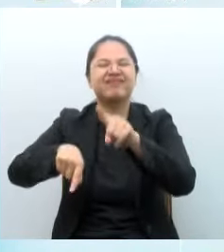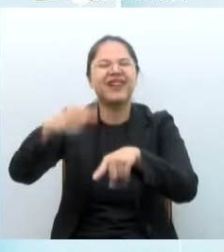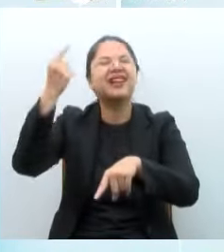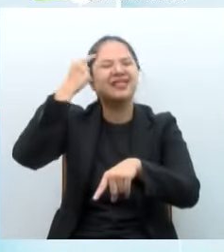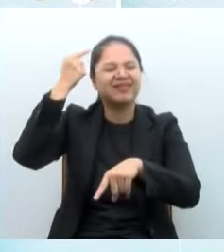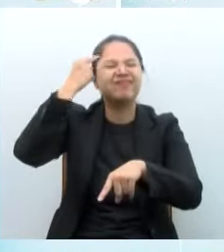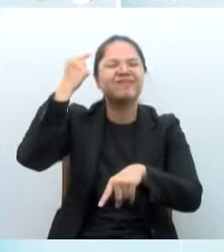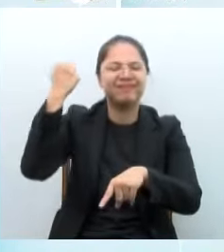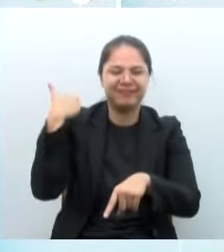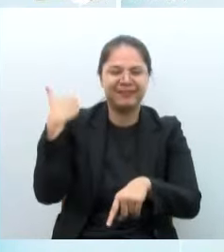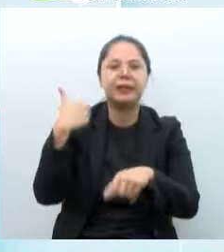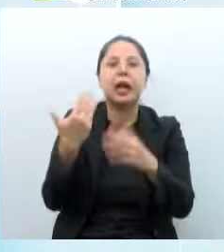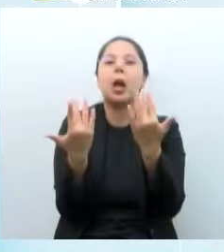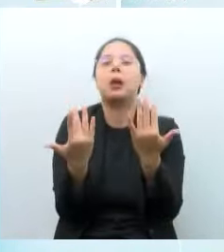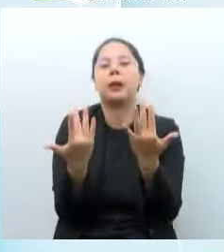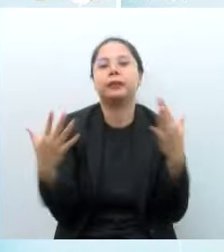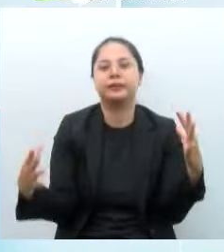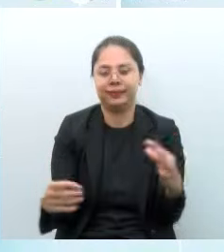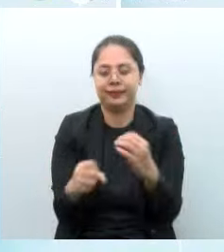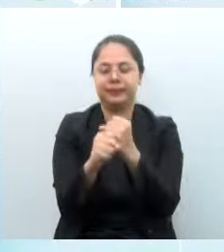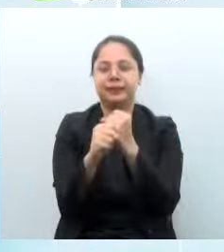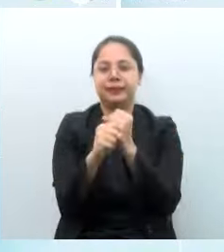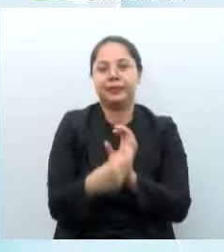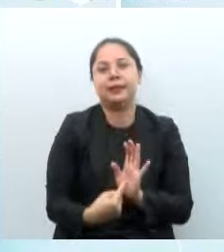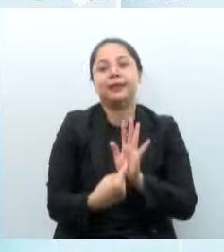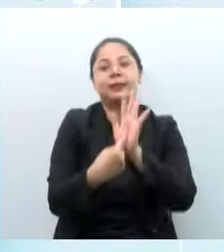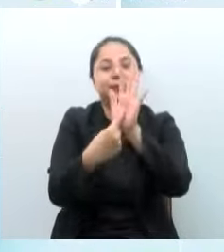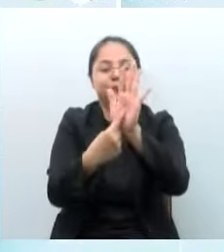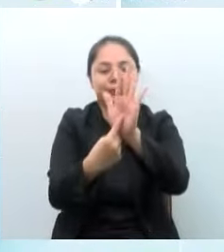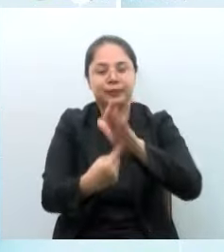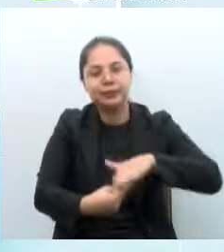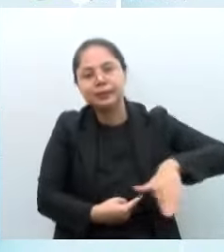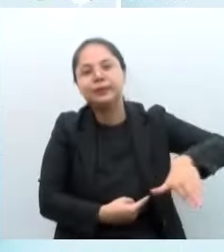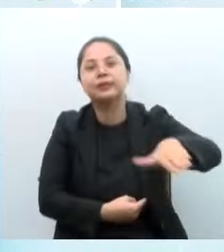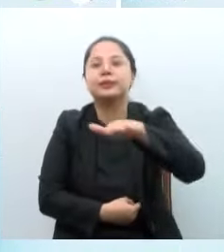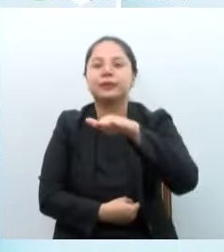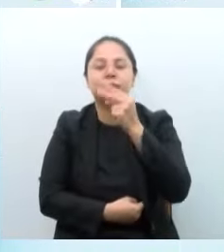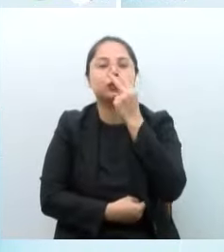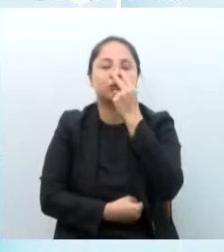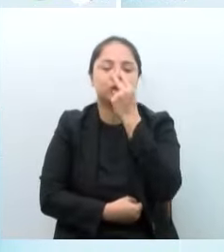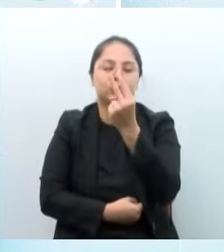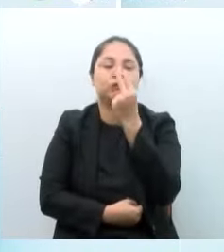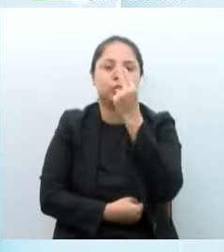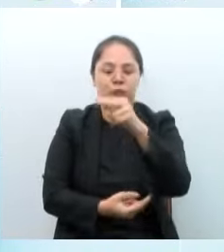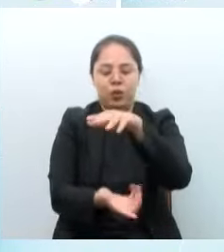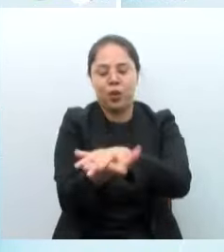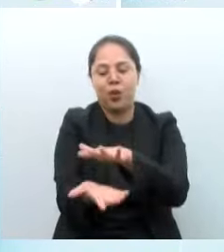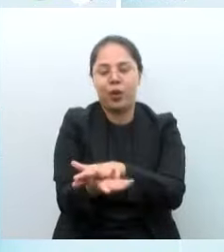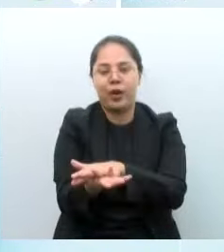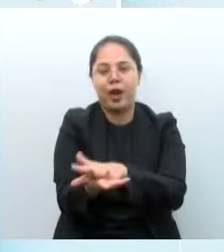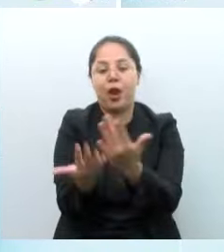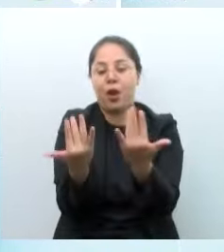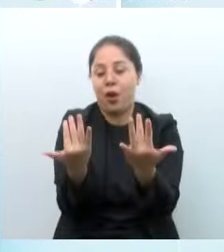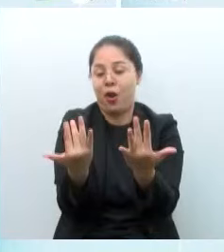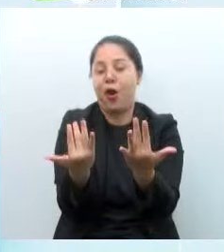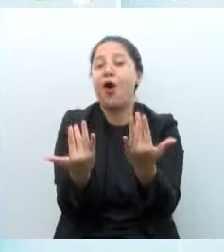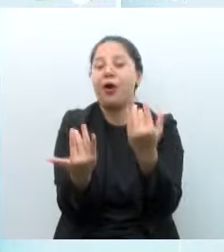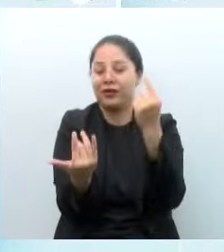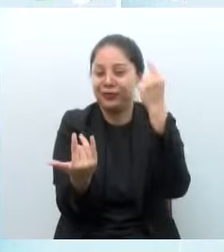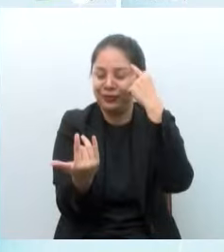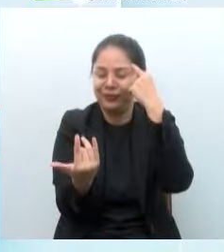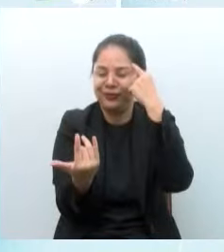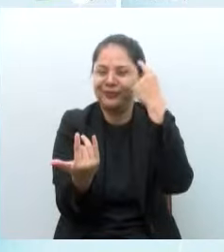ซึ่งเราจะสรุปอีกครั้งนี่จะนำเรียนให้ทั้งเขตทางโรงเรียนได้รับทราบอีกครั้งหนึ่งนะครับซึ่